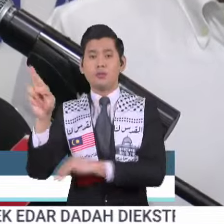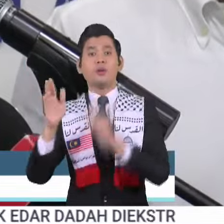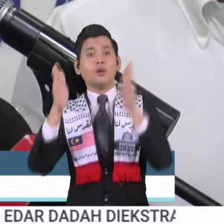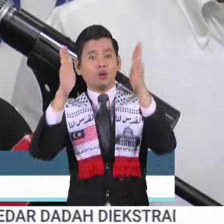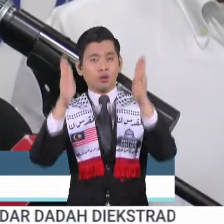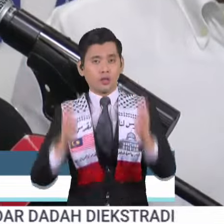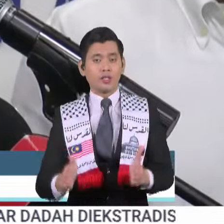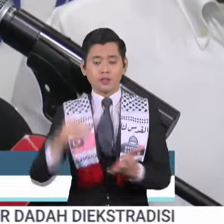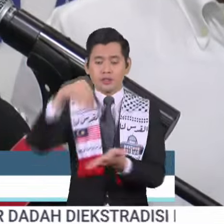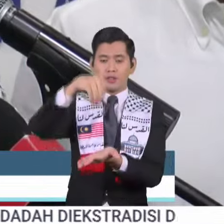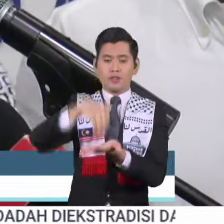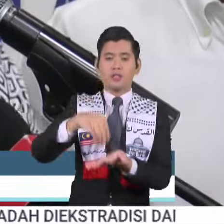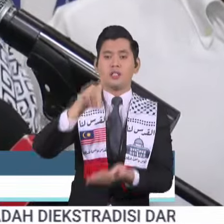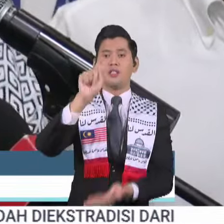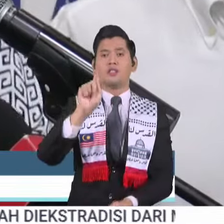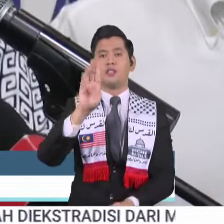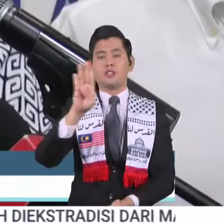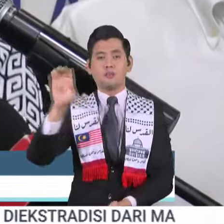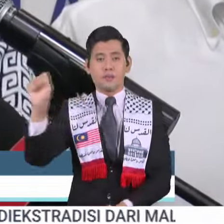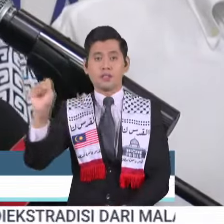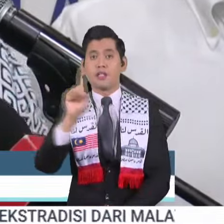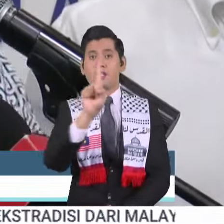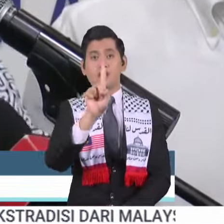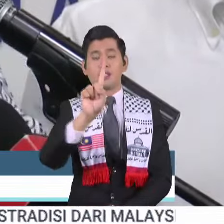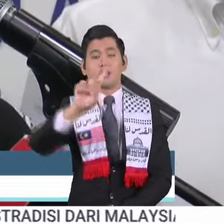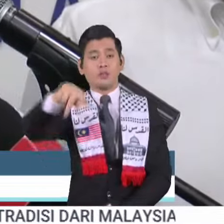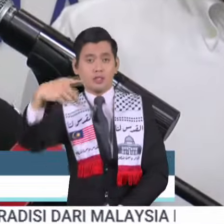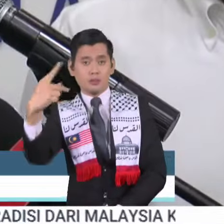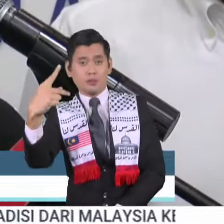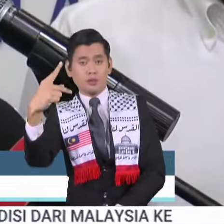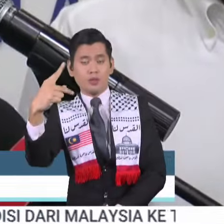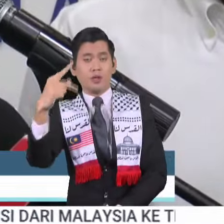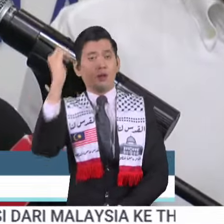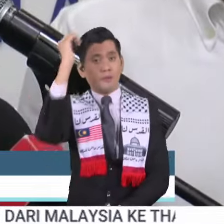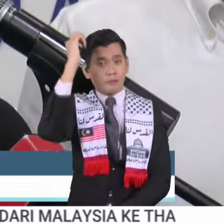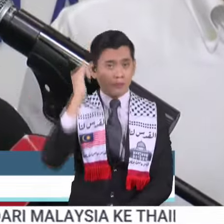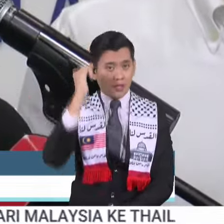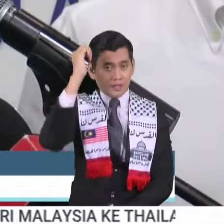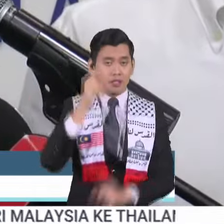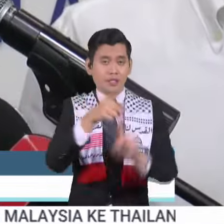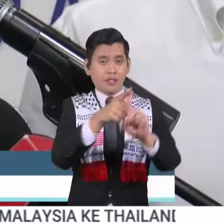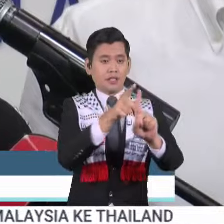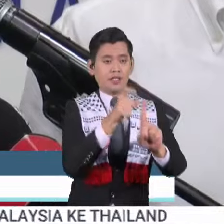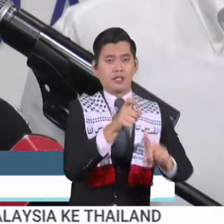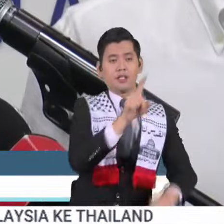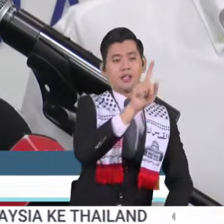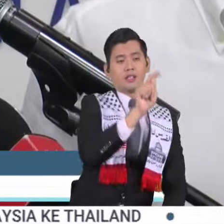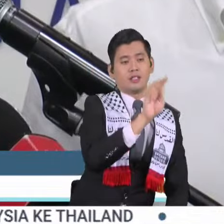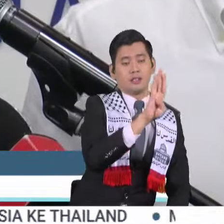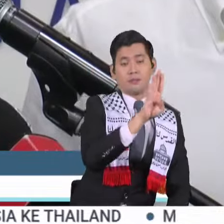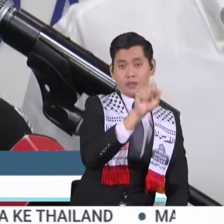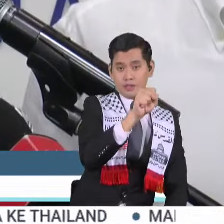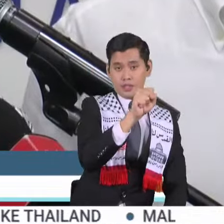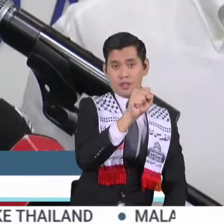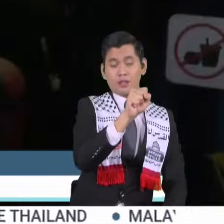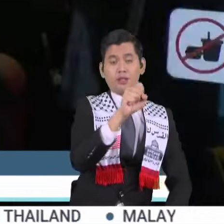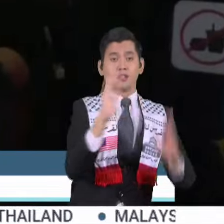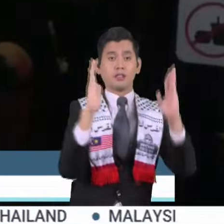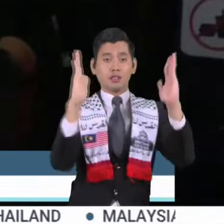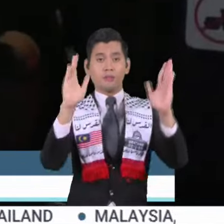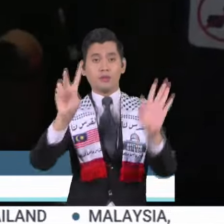sahaja, melibatkan 1,000 trip bus express yang berlepas daripada TBS dalam tempoh 24